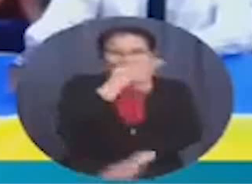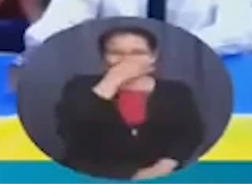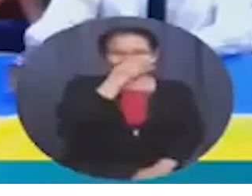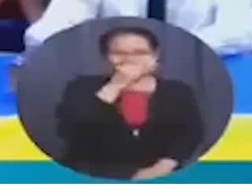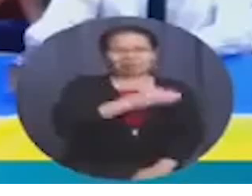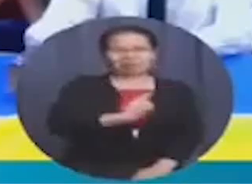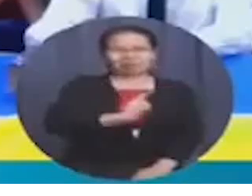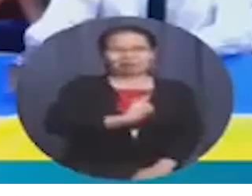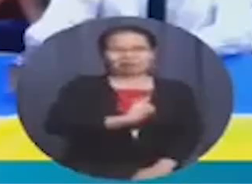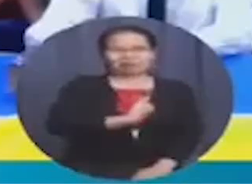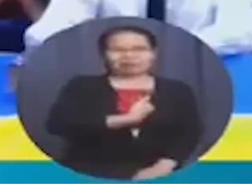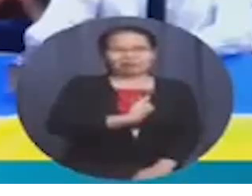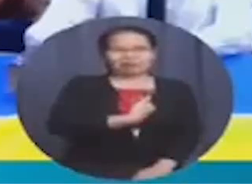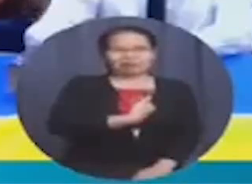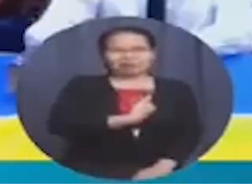Isa po akong